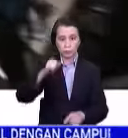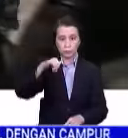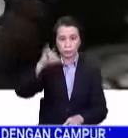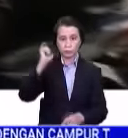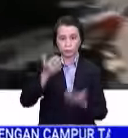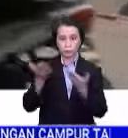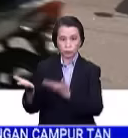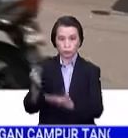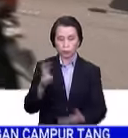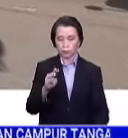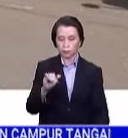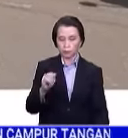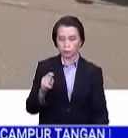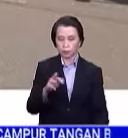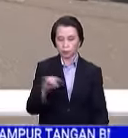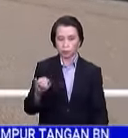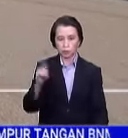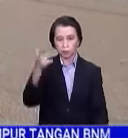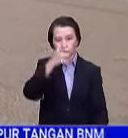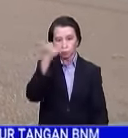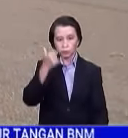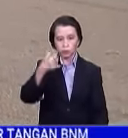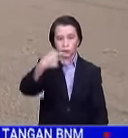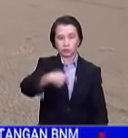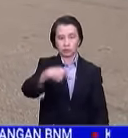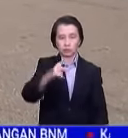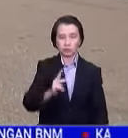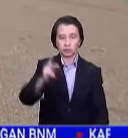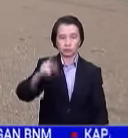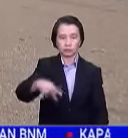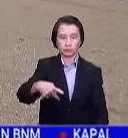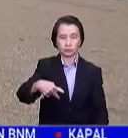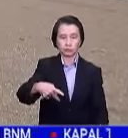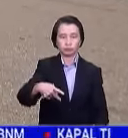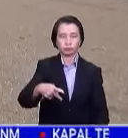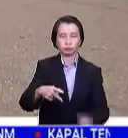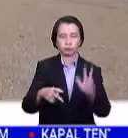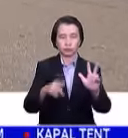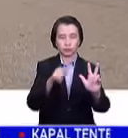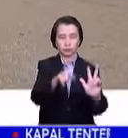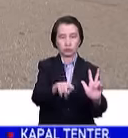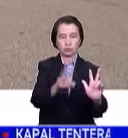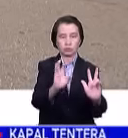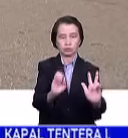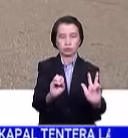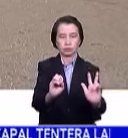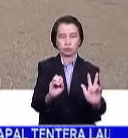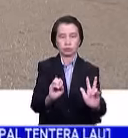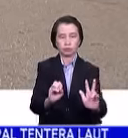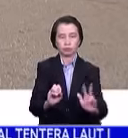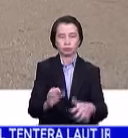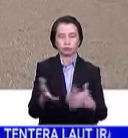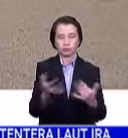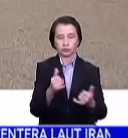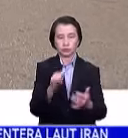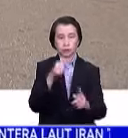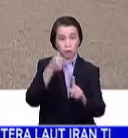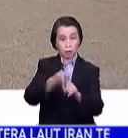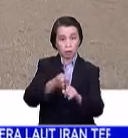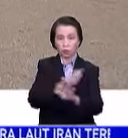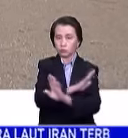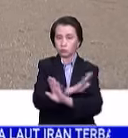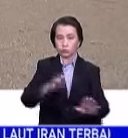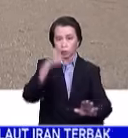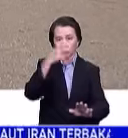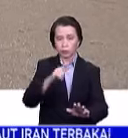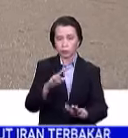MITI. Susulan pelaksanaan Perintah Kawalan Pergerakan PKP 3.0. Arahan itu bukan semata-mata untuk